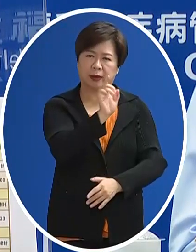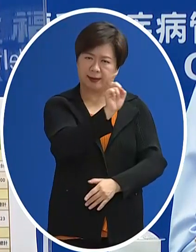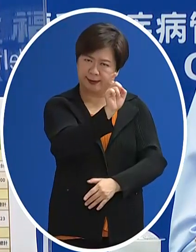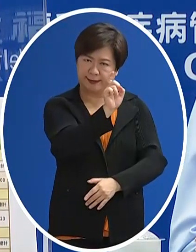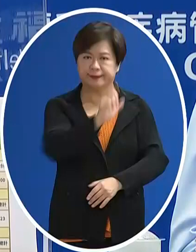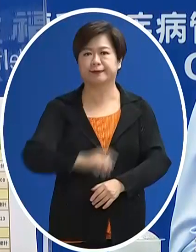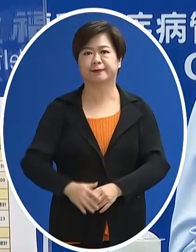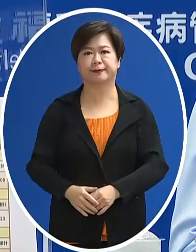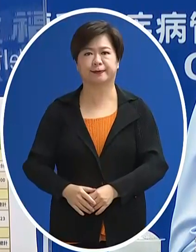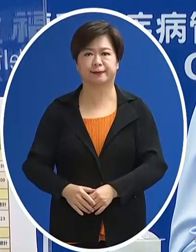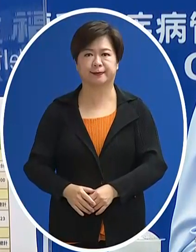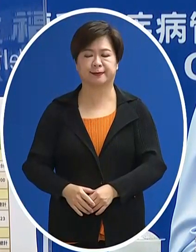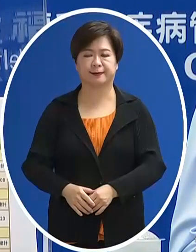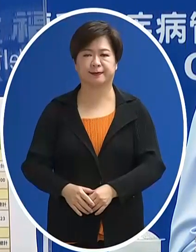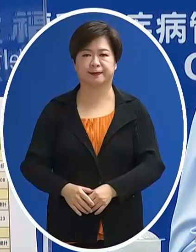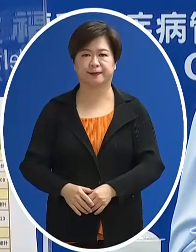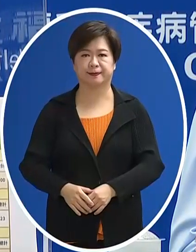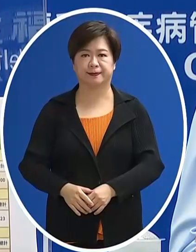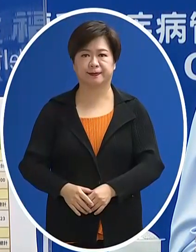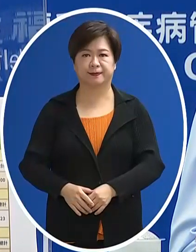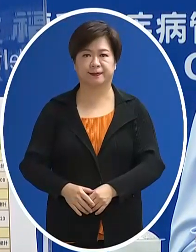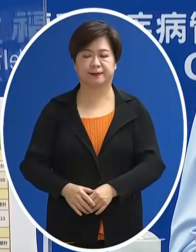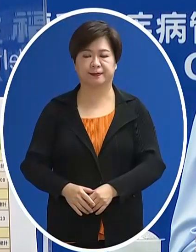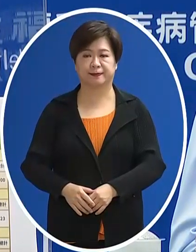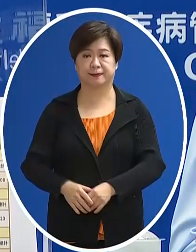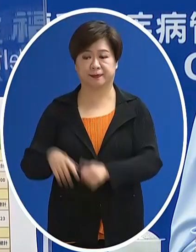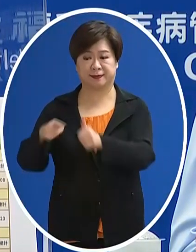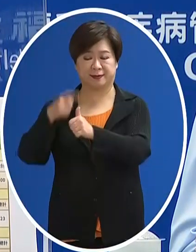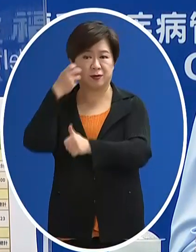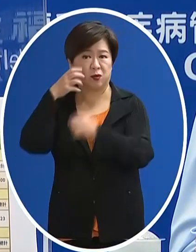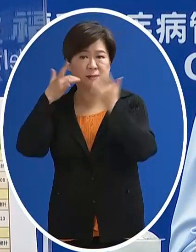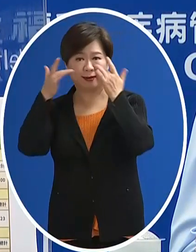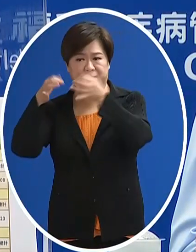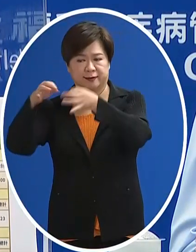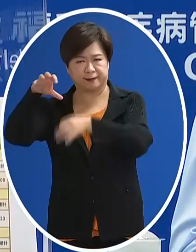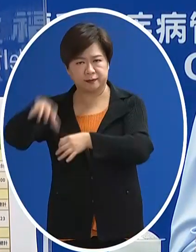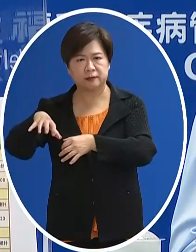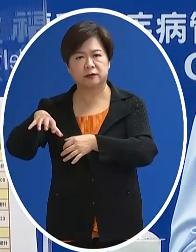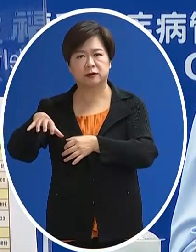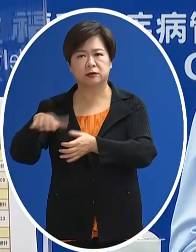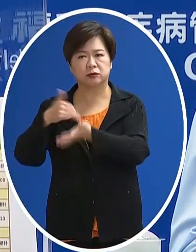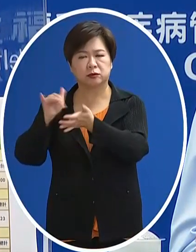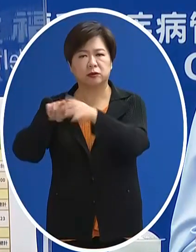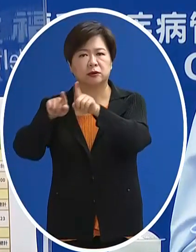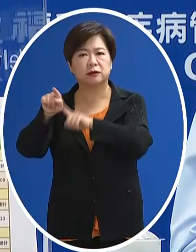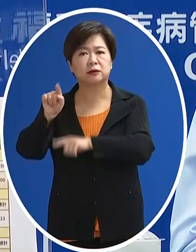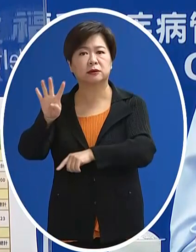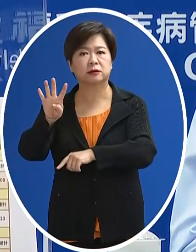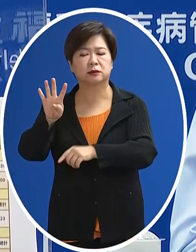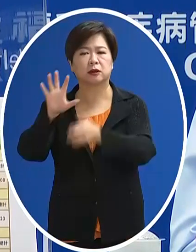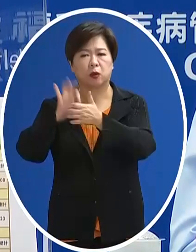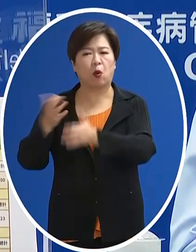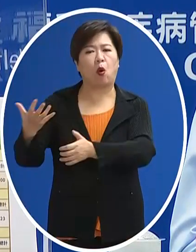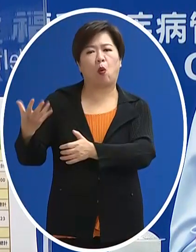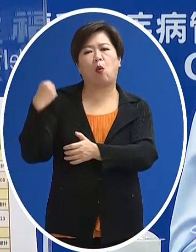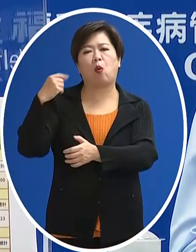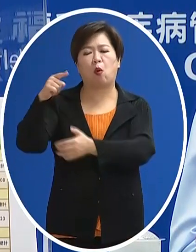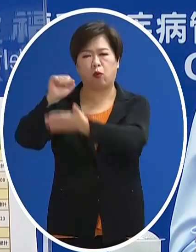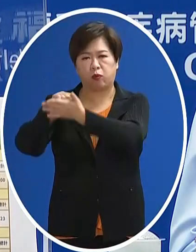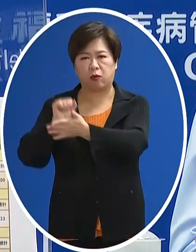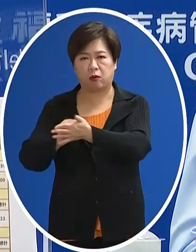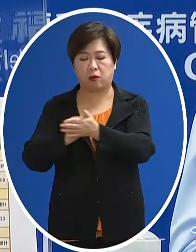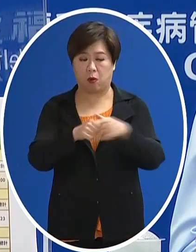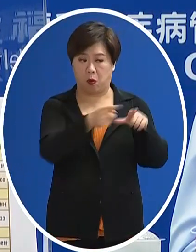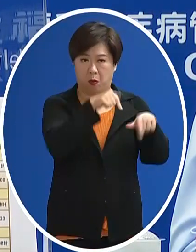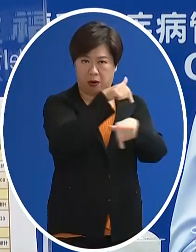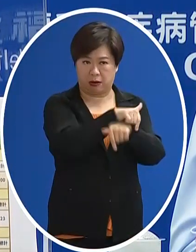110案。好，这里面就是在第一市场跟我们的数目差了4个，这是以前确诊的，那淮南市